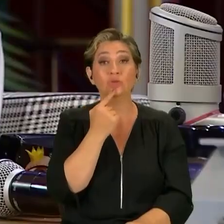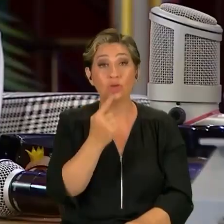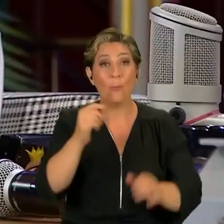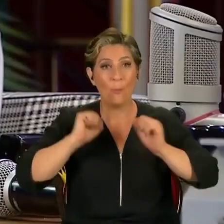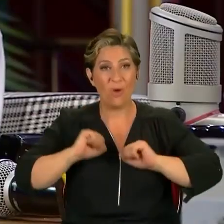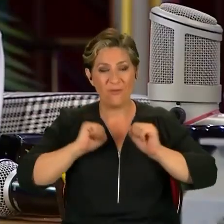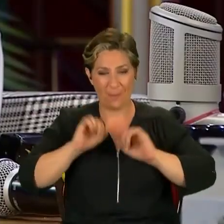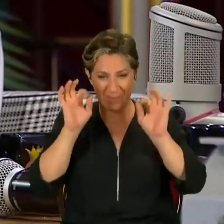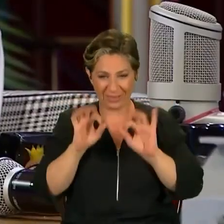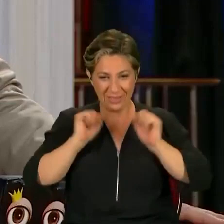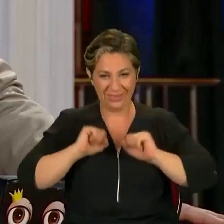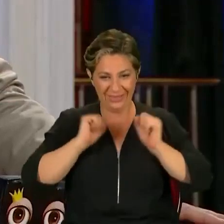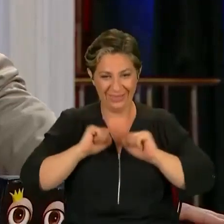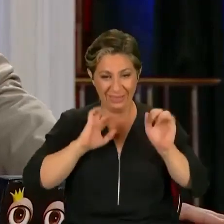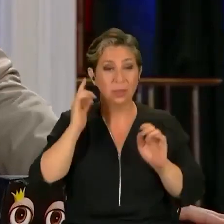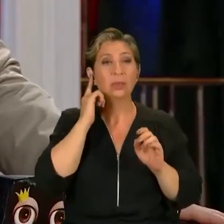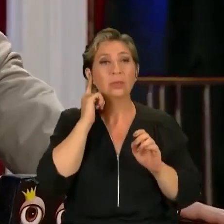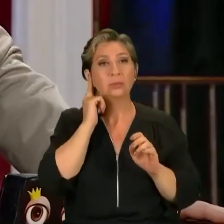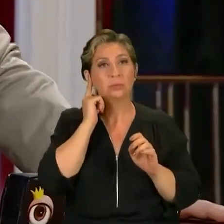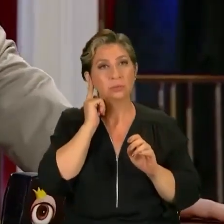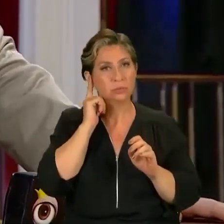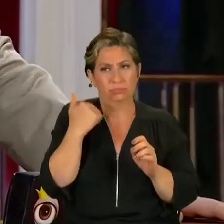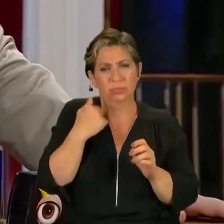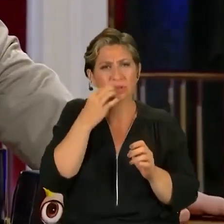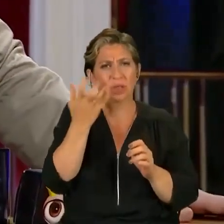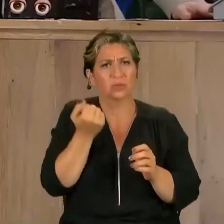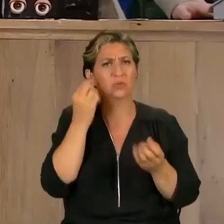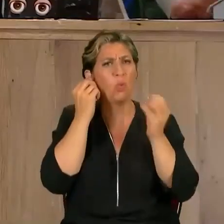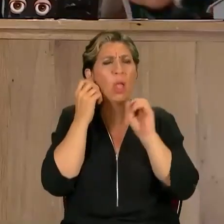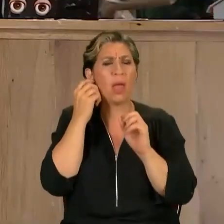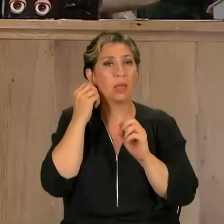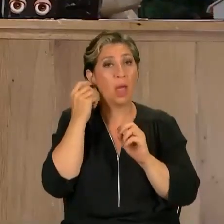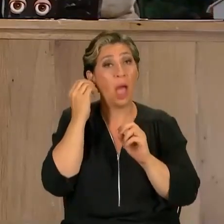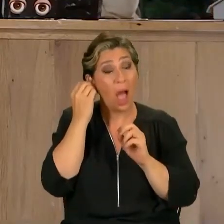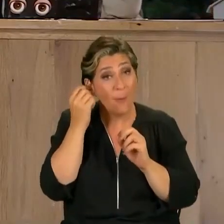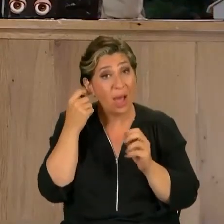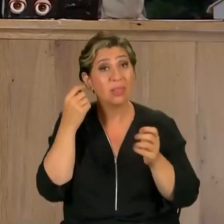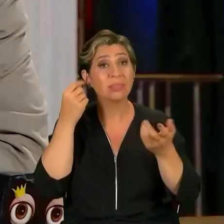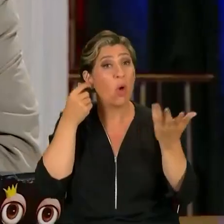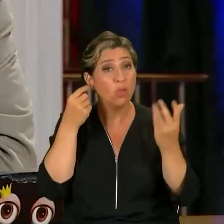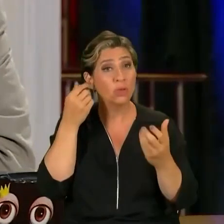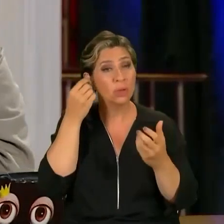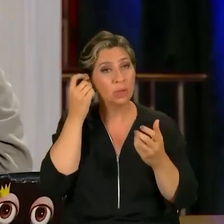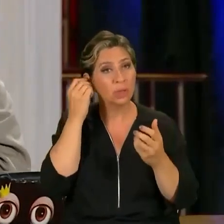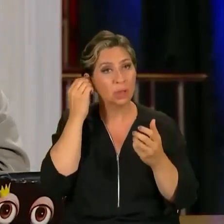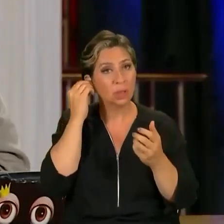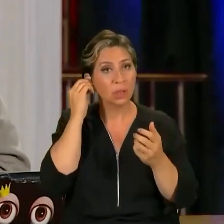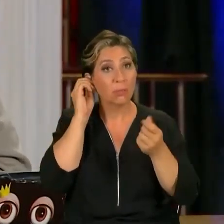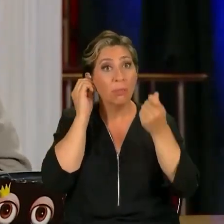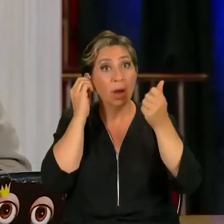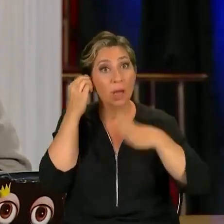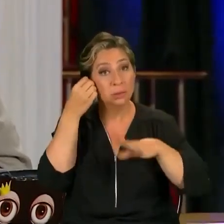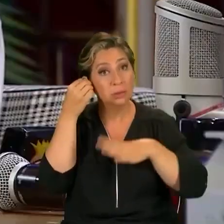söylemeye provalarda yaptık. Ben de dedim ki ya bunun iznini alırız bizim çocuklardan. Hı hı. Ama şekerim işte ne oldu şey yapamadı yahu bir